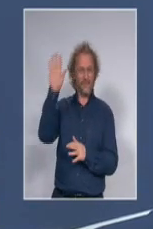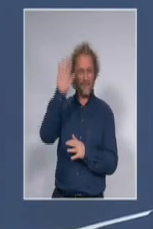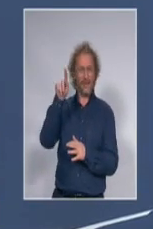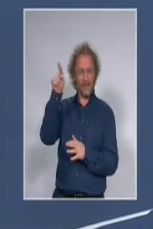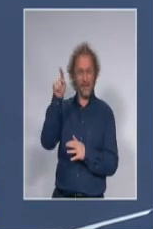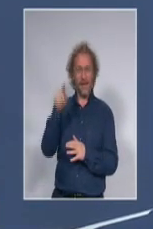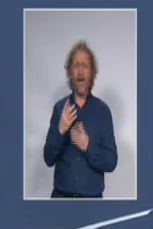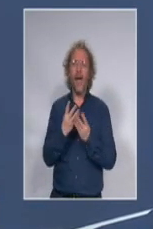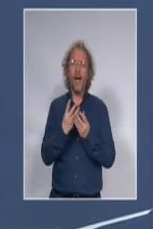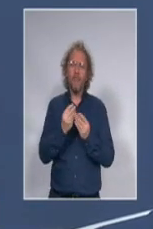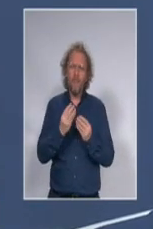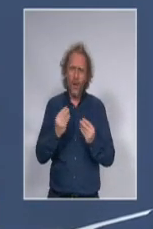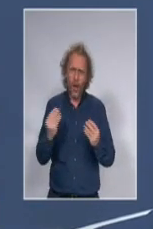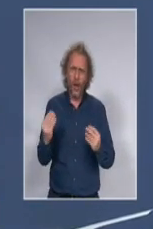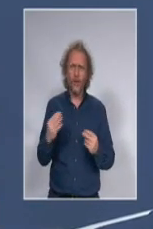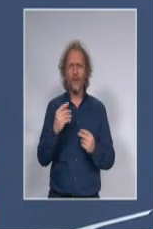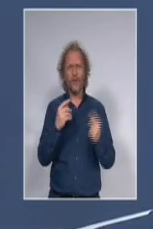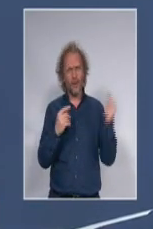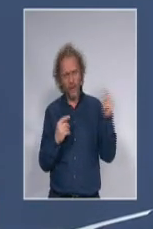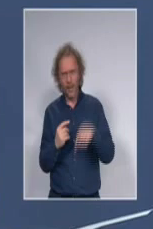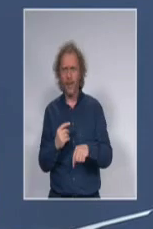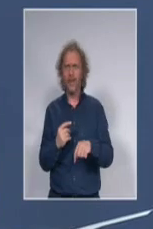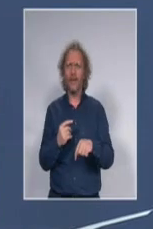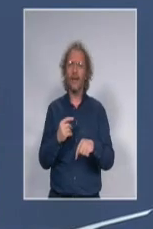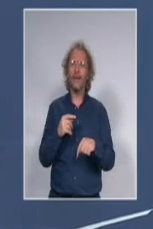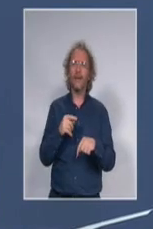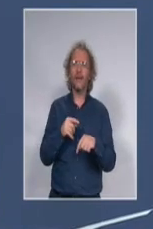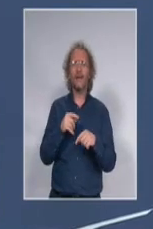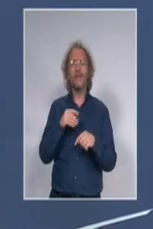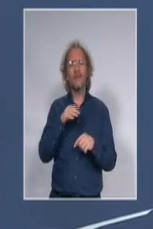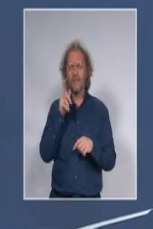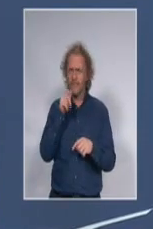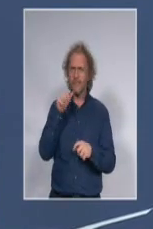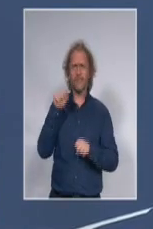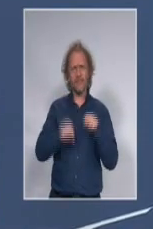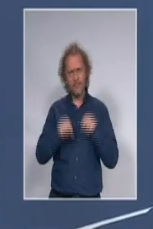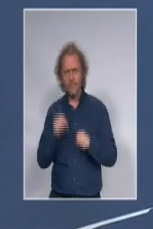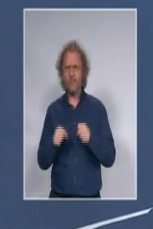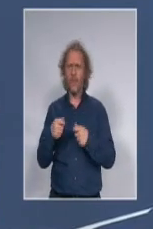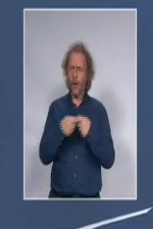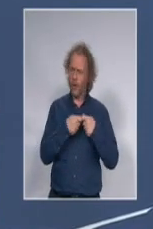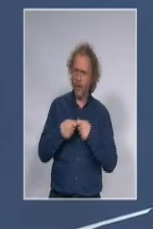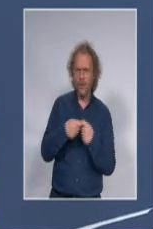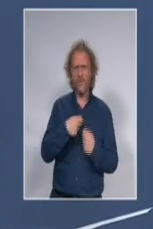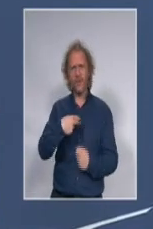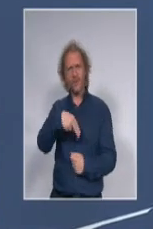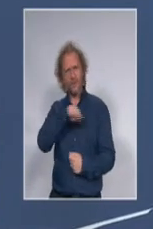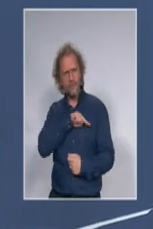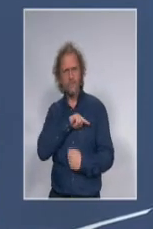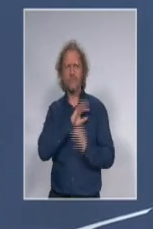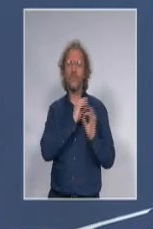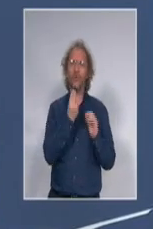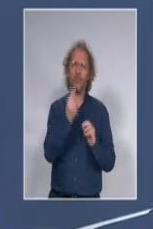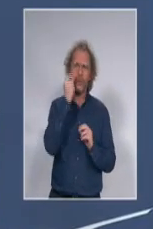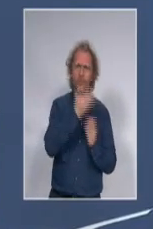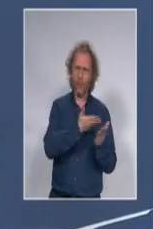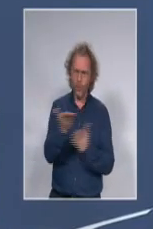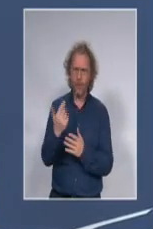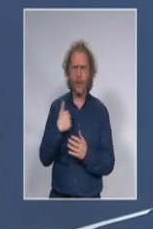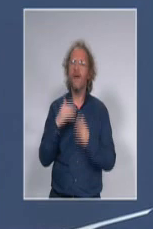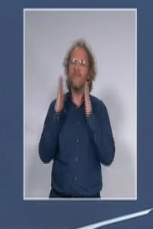Mnogi od njih su veoma disciplinovani, ozbiljni, odgovorni, dobri ljudi, dobri naši ljudi. Verujem da će posle ove krize mnogi od njih odlučiti da ostanu u